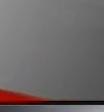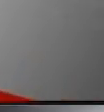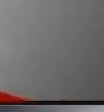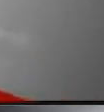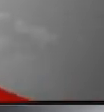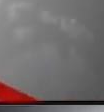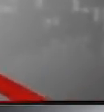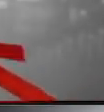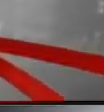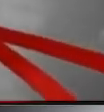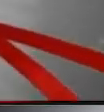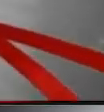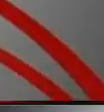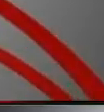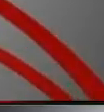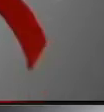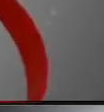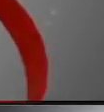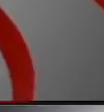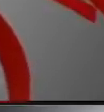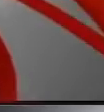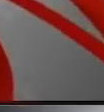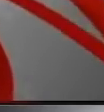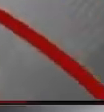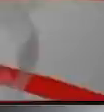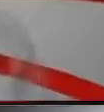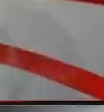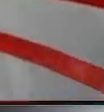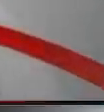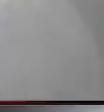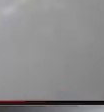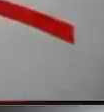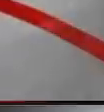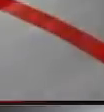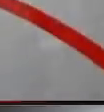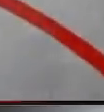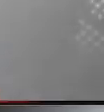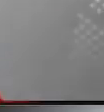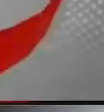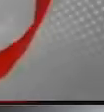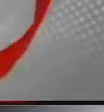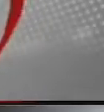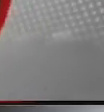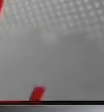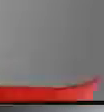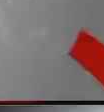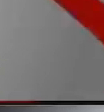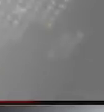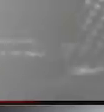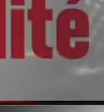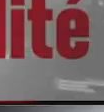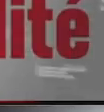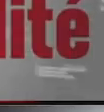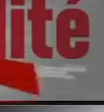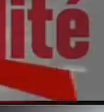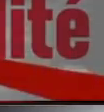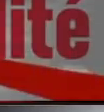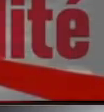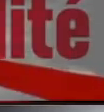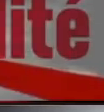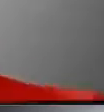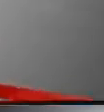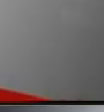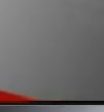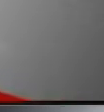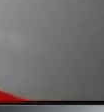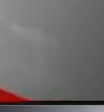si yon haïtien tendre vidéo ça, j'ai le pas ouvert, m'pa bon menti, nous mettez tout acheter lunettes pour yo. Malé, pas oublier retour de Jésus-Christ est proche.